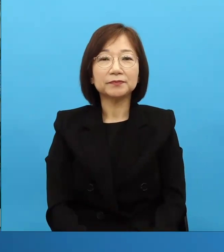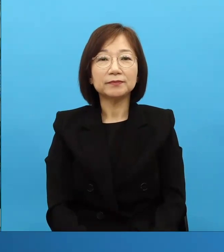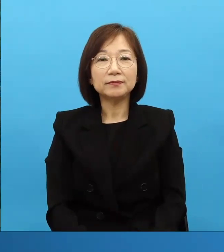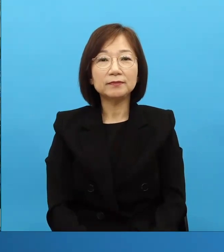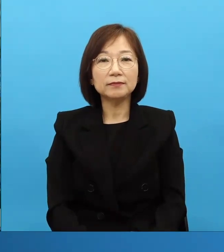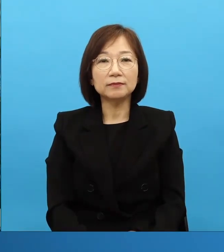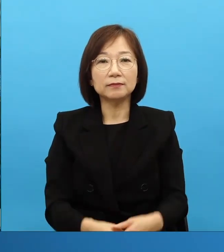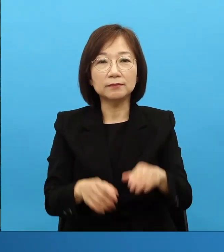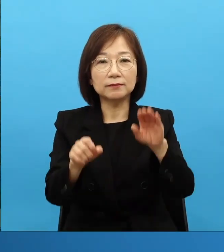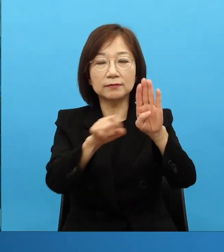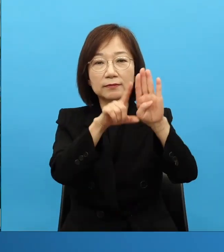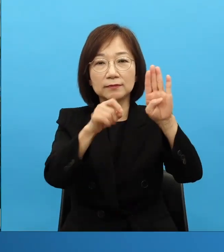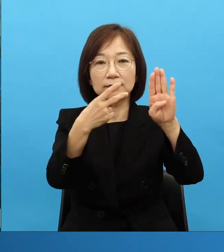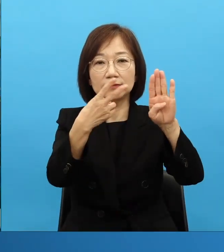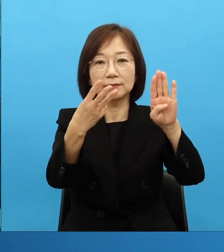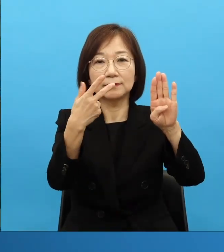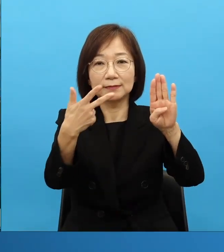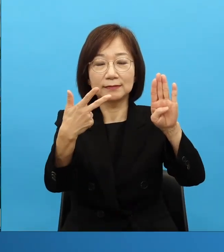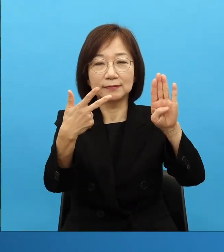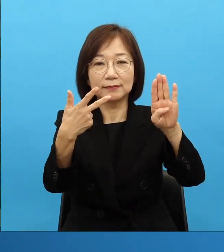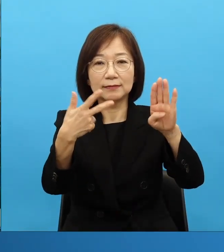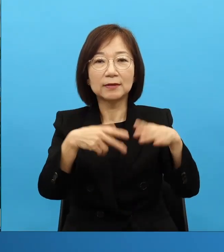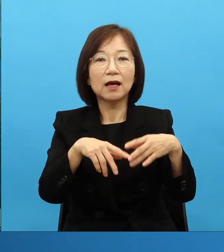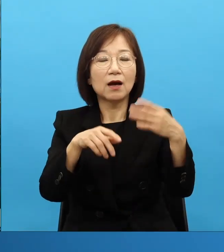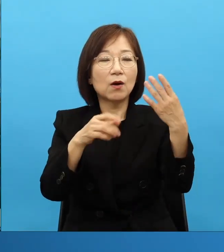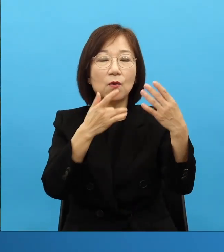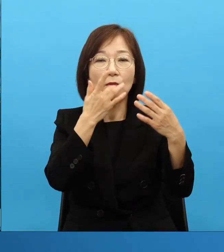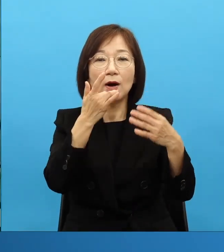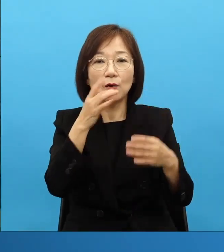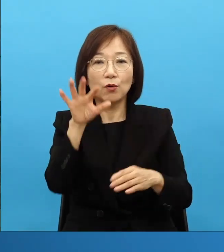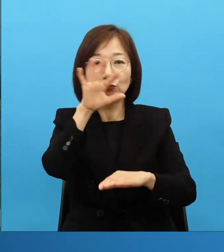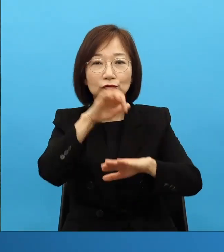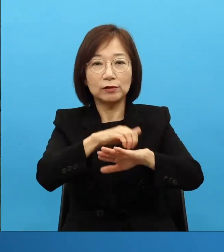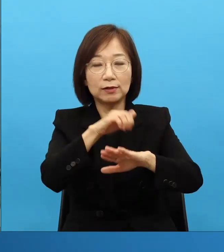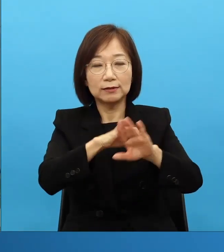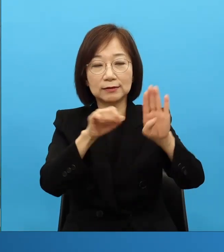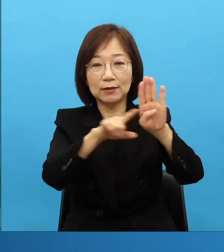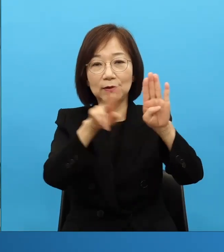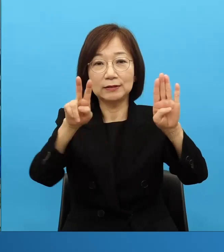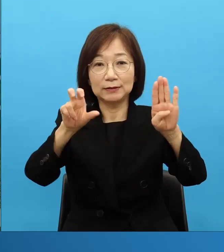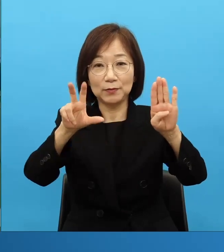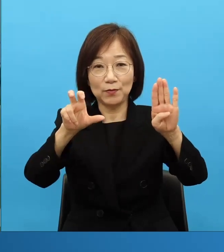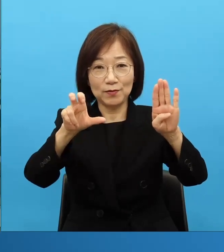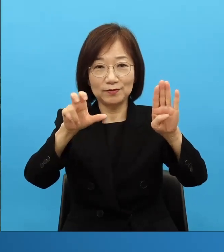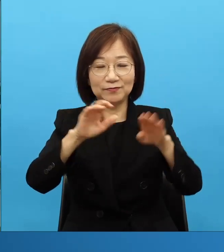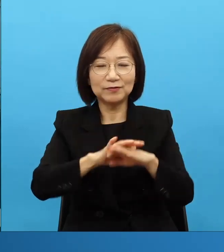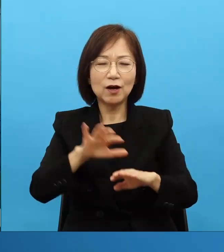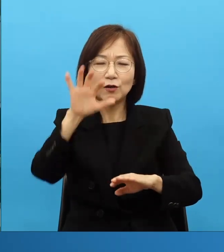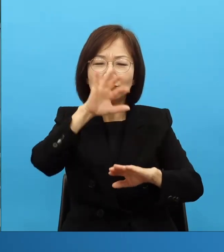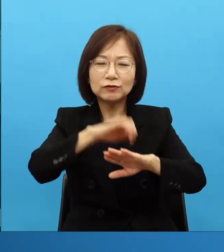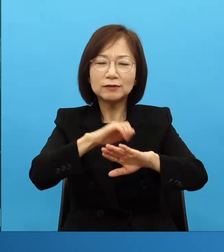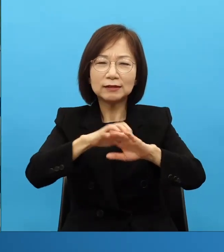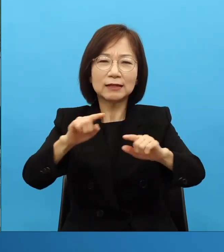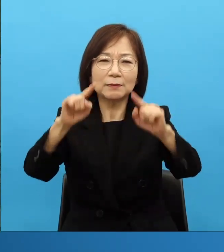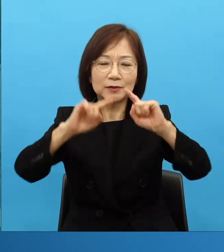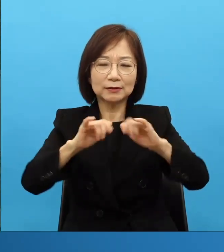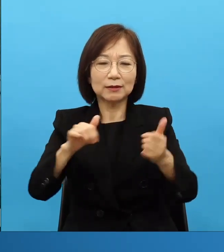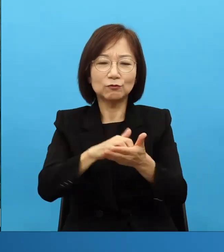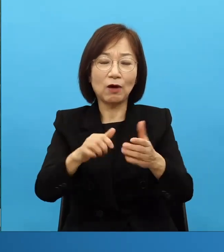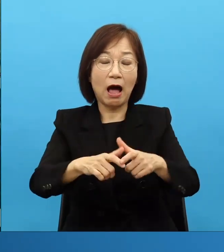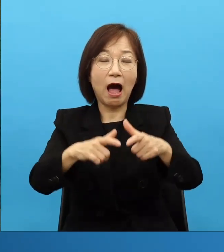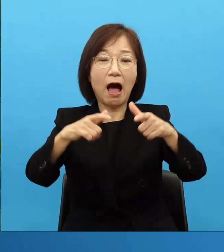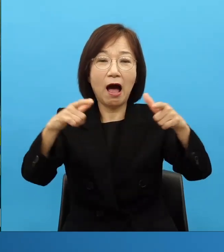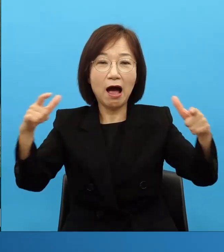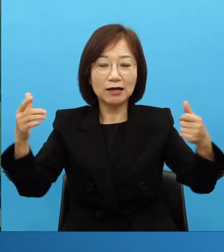4월 237 화요제자 훈련이 다음 달 25일 열립니다. 전도협회는 훈련 참석자의 증가로 인한 호흡기